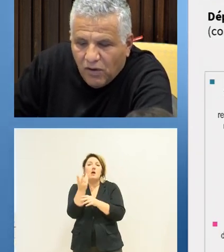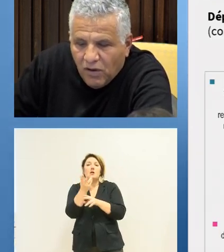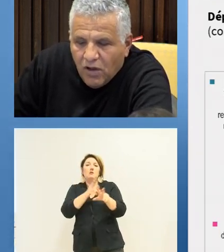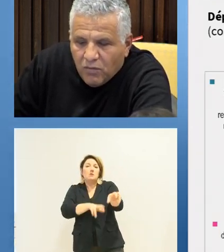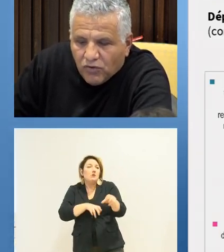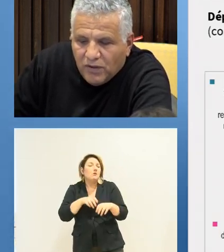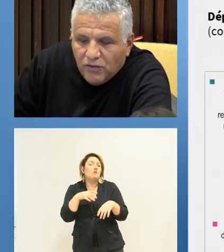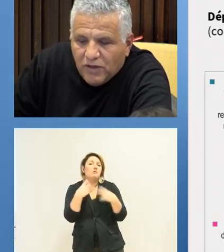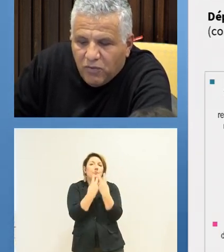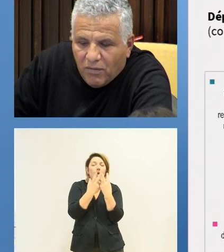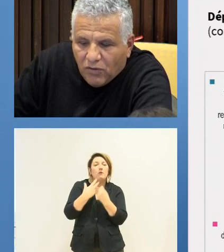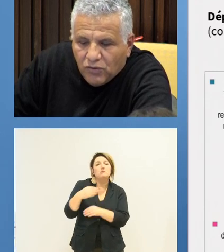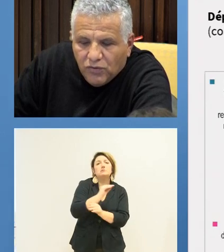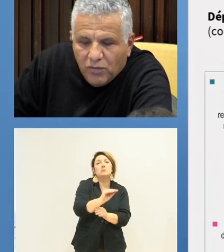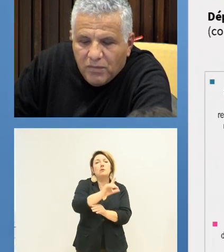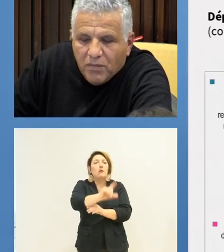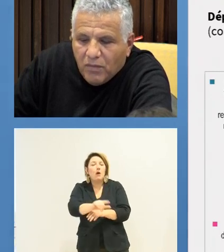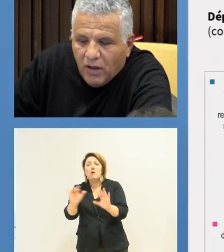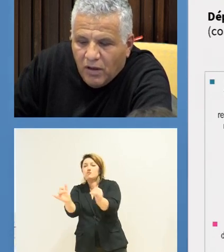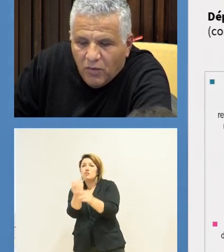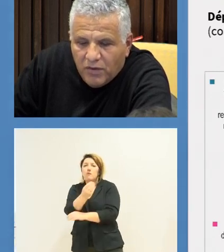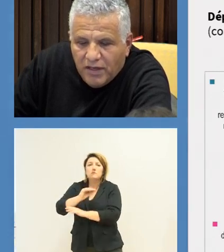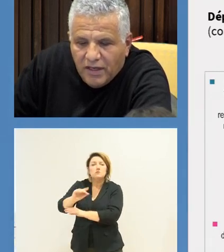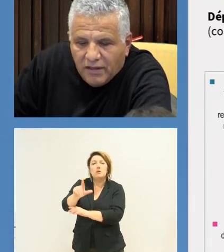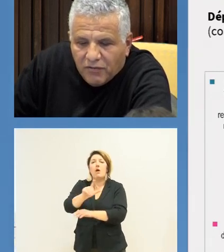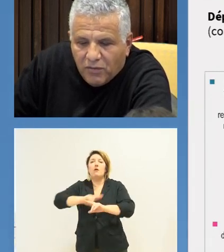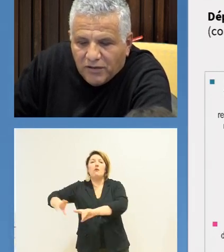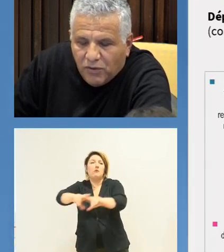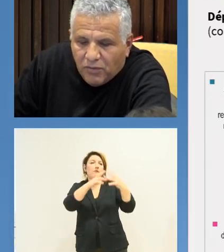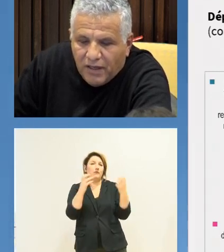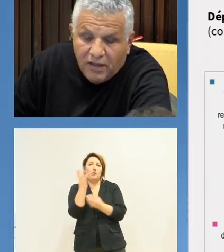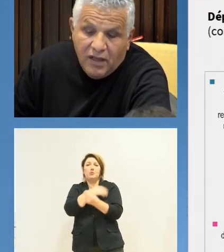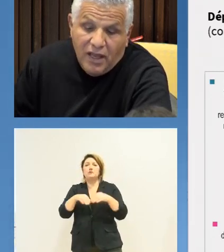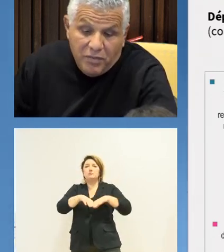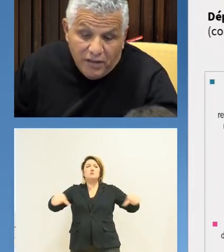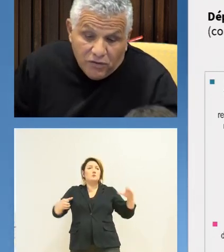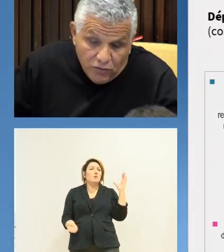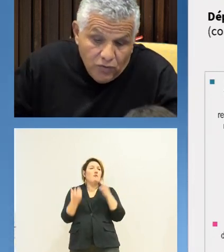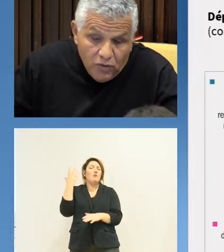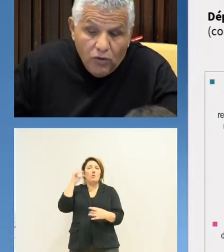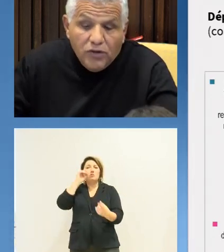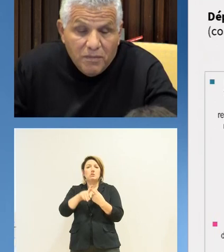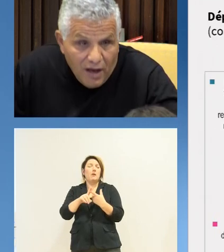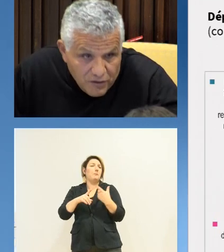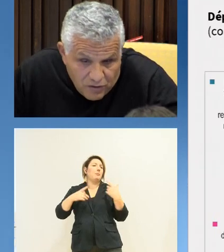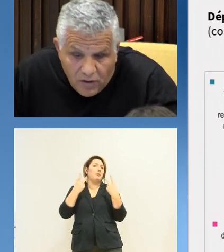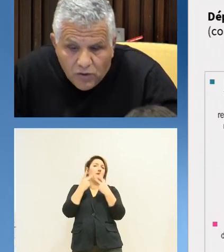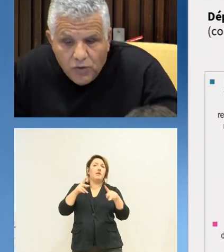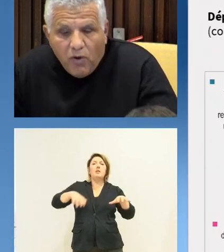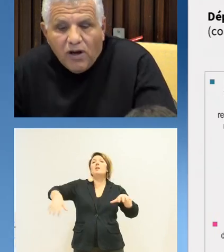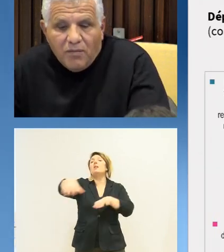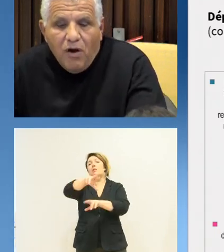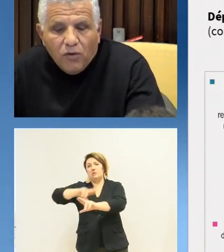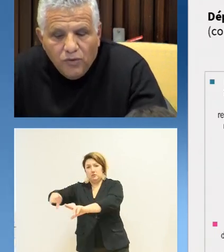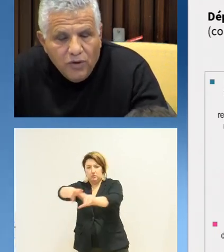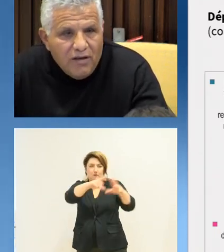d'enfants poursuite du déploiement du nouveau mime mobilier d'informations urbaines et bien entendu le démarrage du